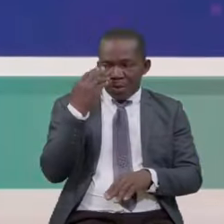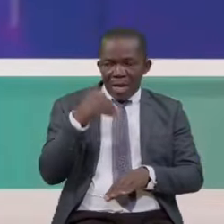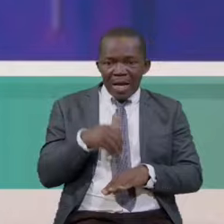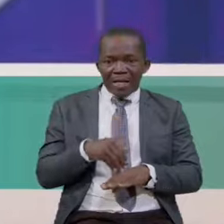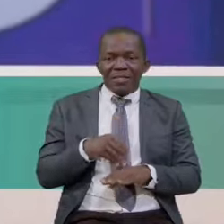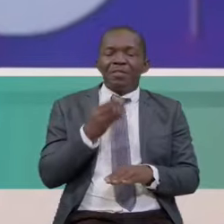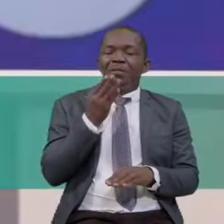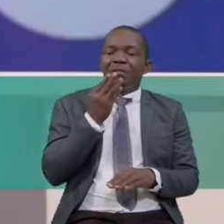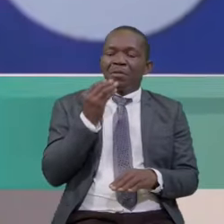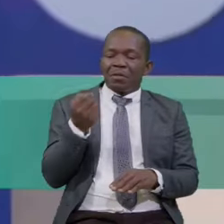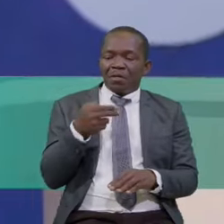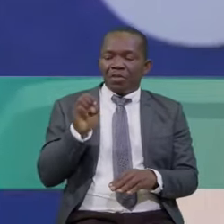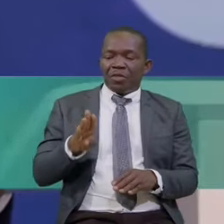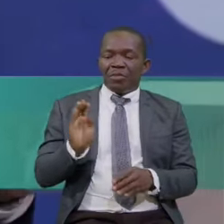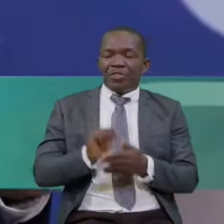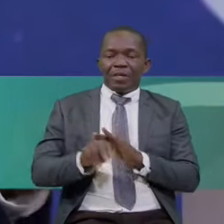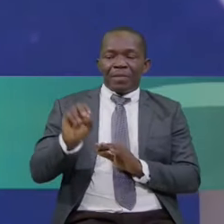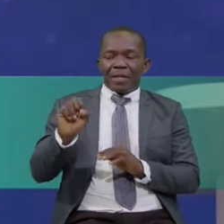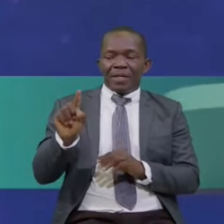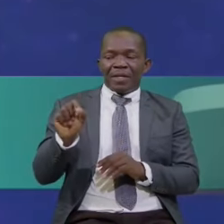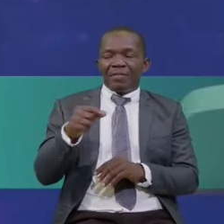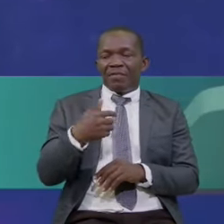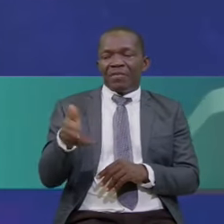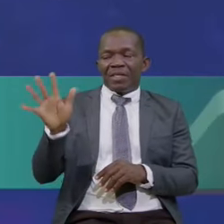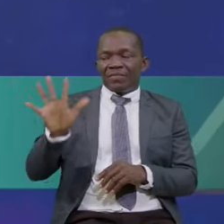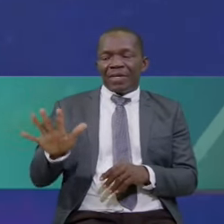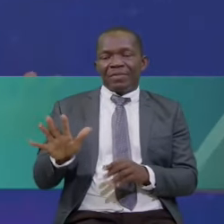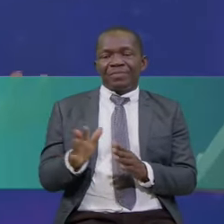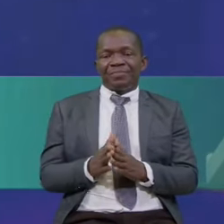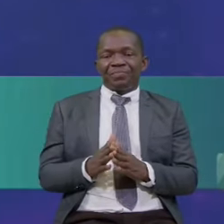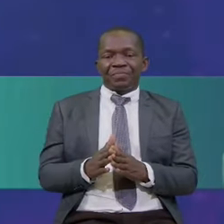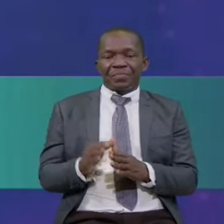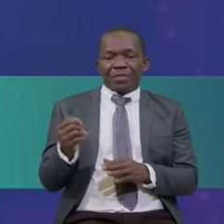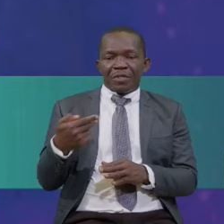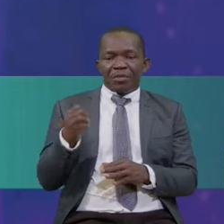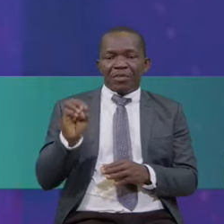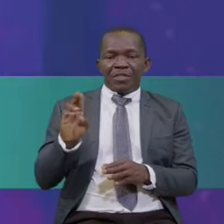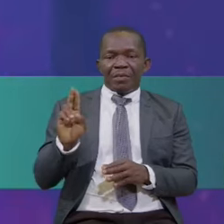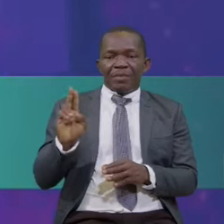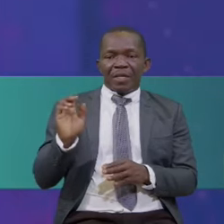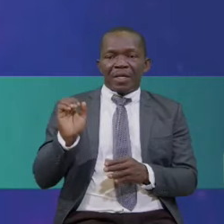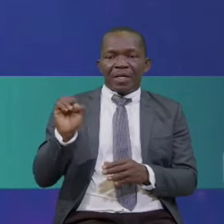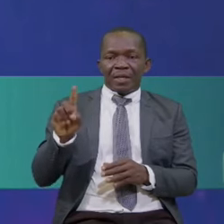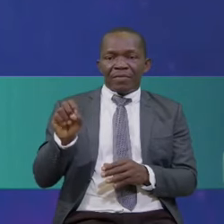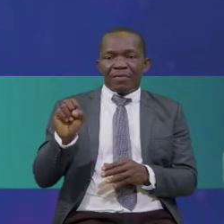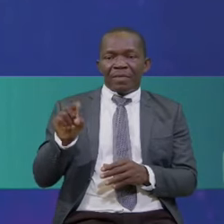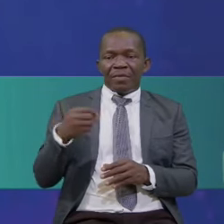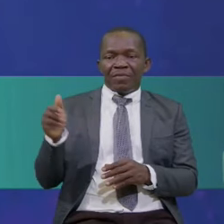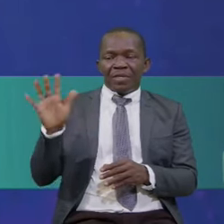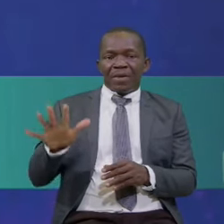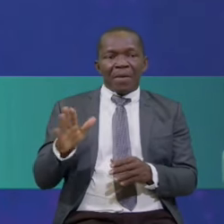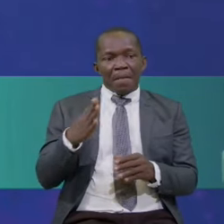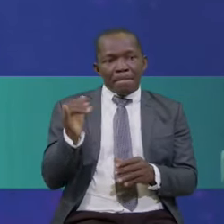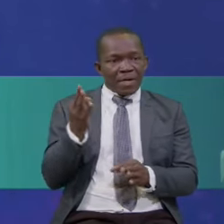11 verset 5 en hébreux 115 c'est pas la foi qu'enoc fut